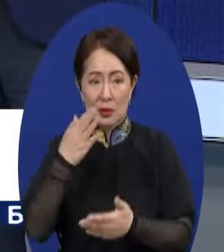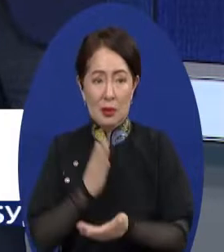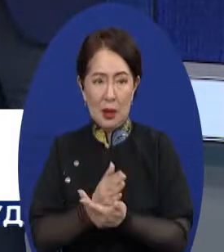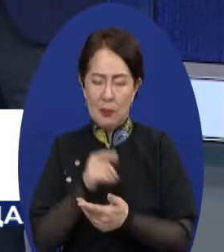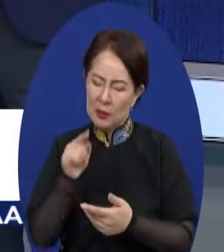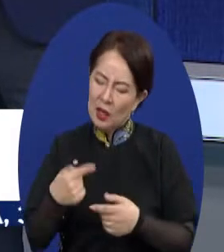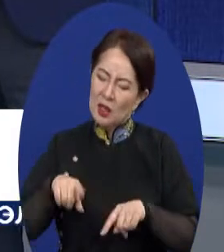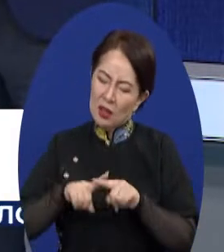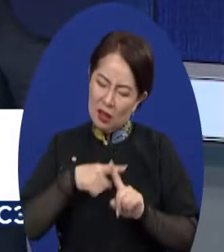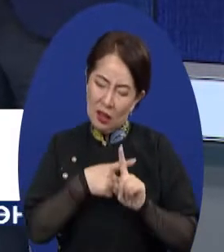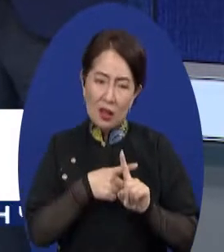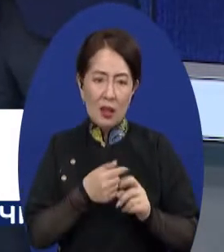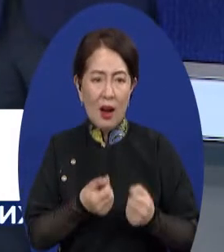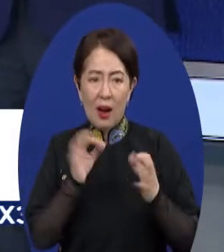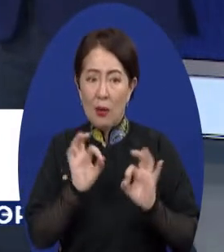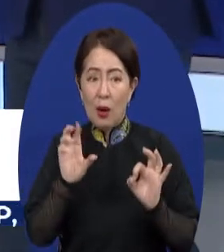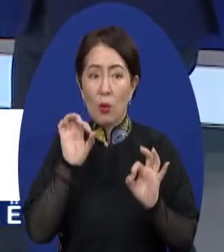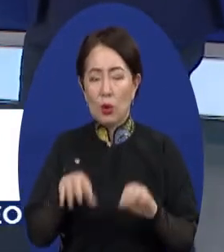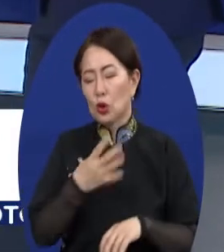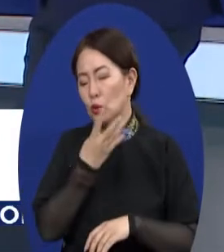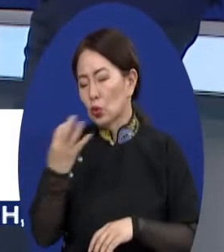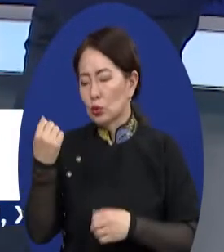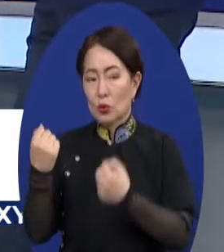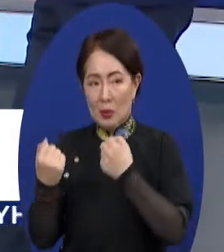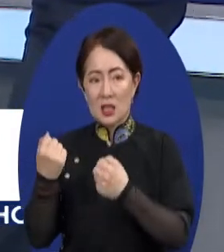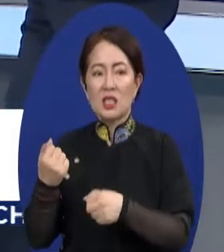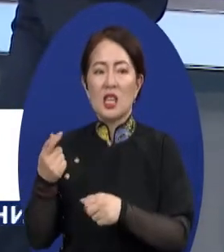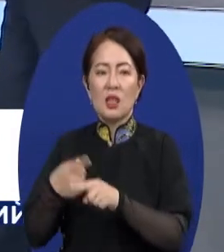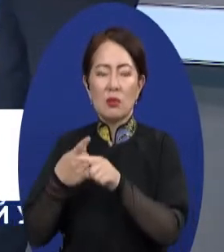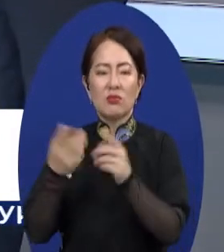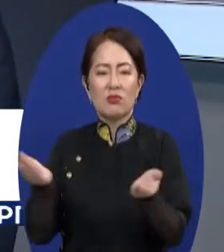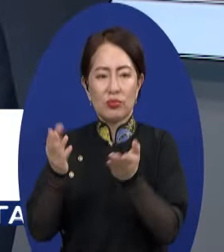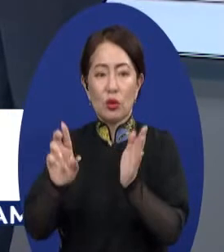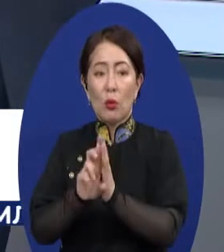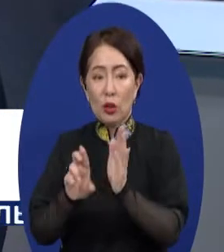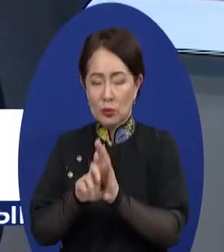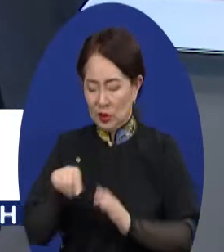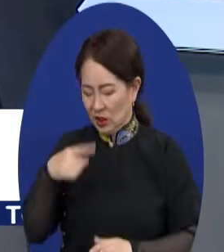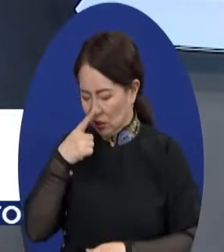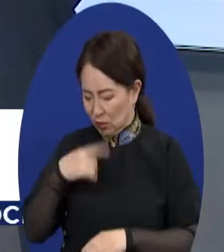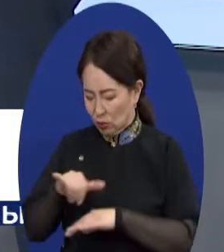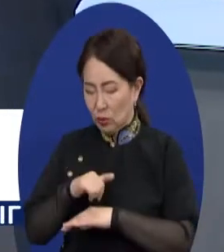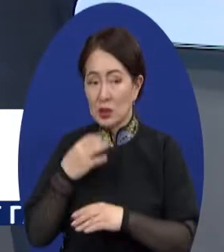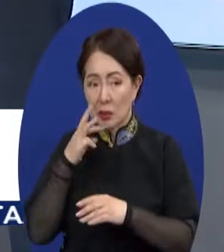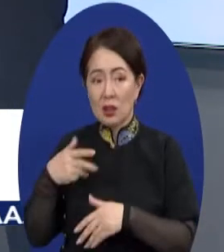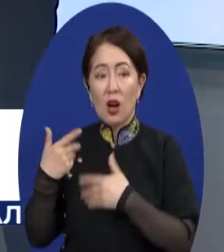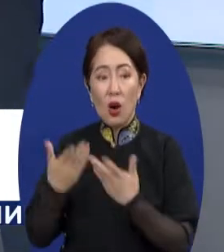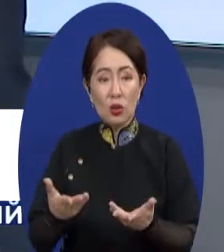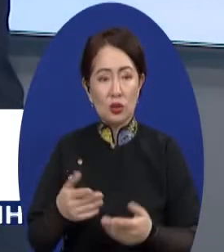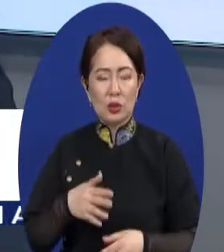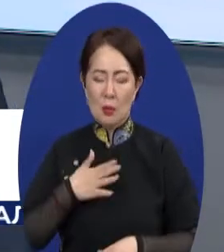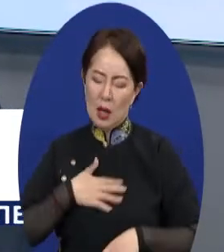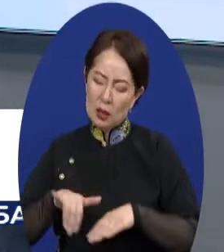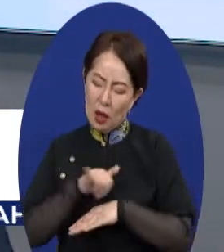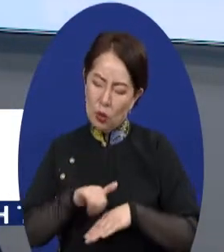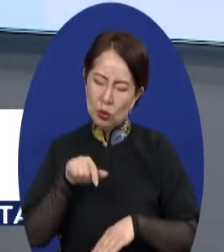дахин эерэг тохиолдол гарахгүй бол 400 автомашин болгож нэмэгдүүлэх боломжтой гэдгээ бол бүгднээр хамт дардуулсан талаас мэдгдлээ. За манай улсын хувьд бол